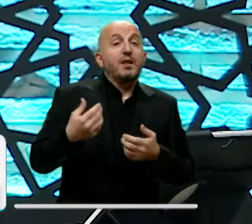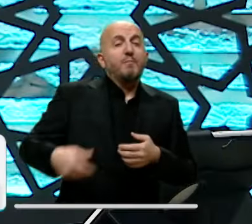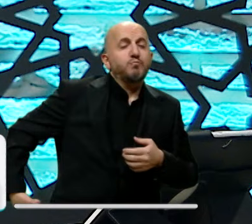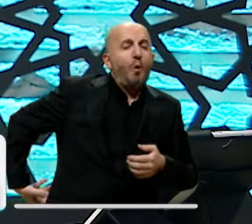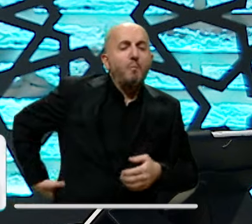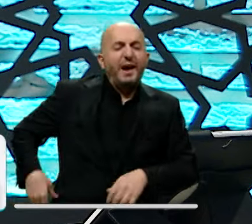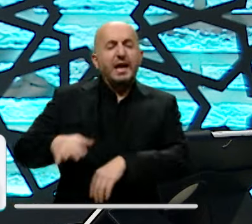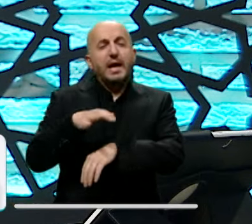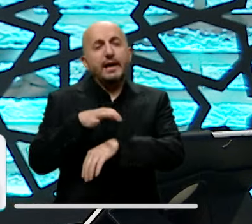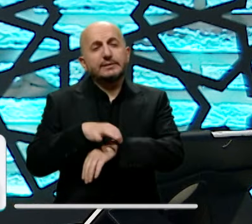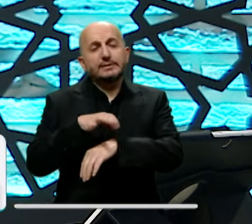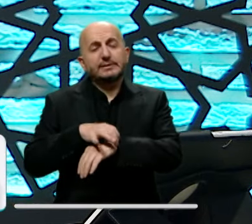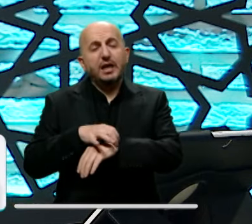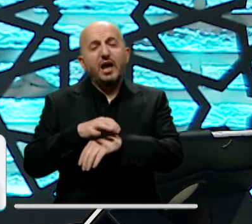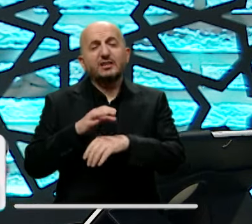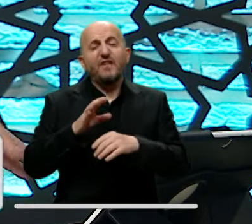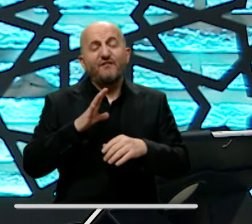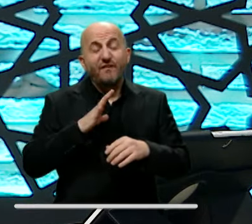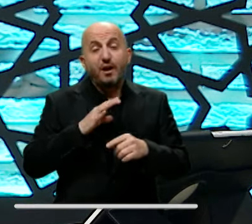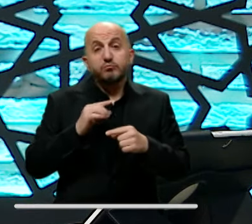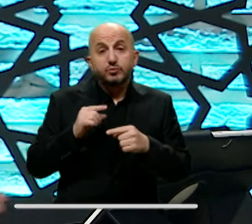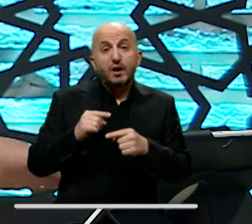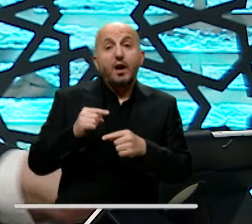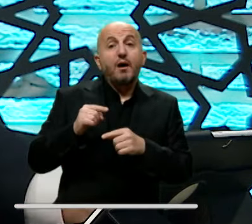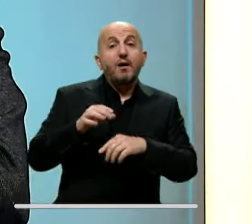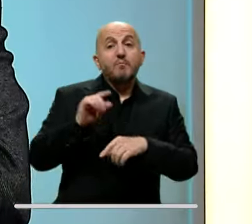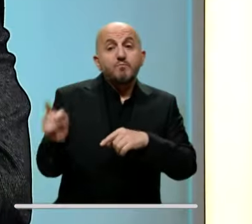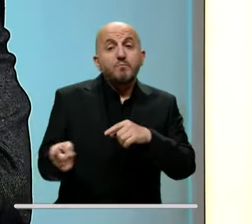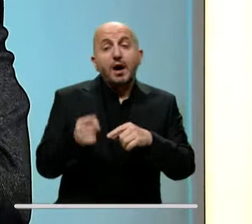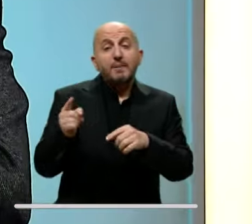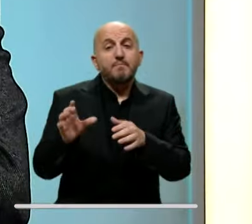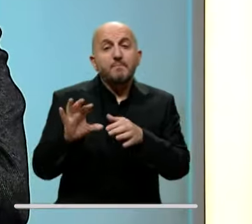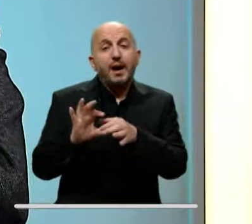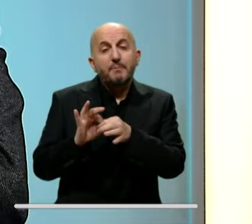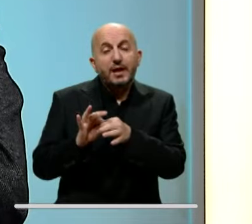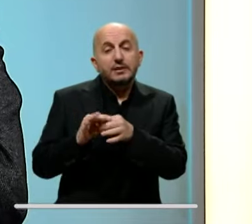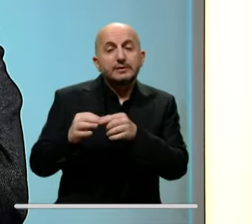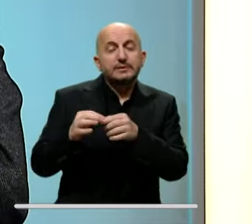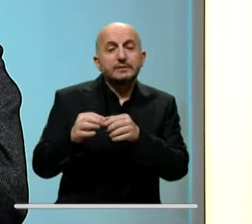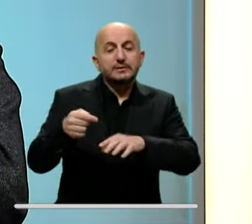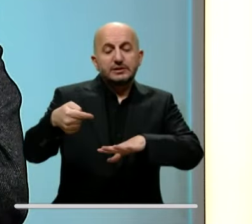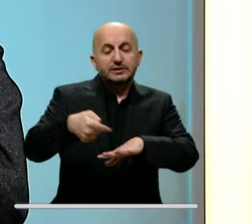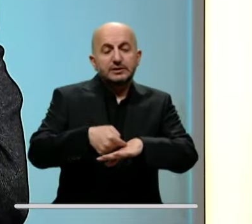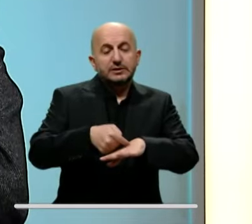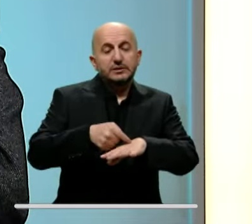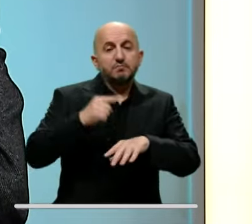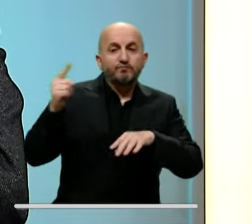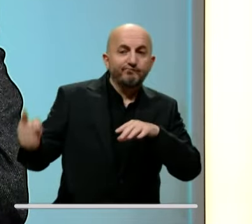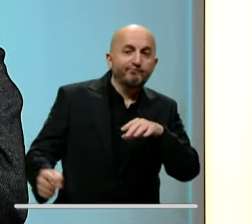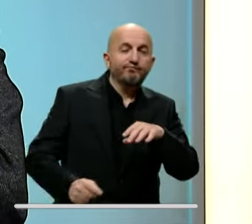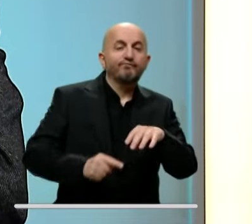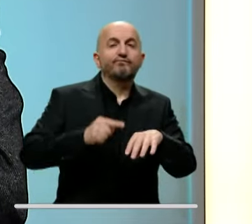sürekli kan transferi oluyor ve uzun sürüyor bu da o sınıfın içinde mi şimdi dializ konusu biraz daha farklı